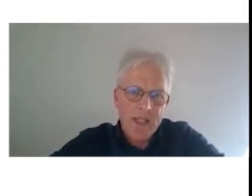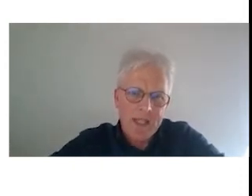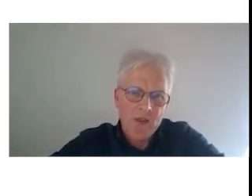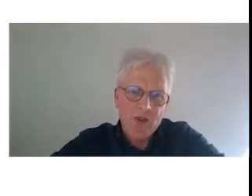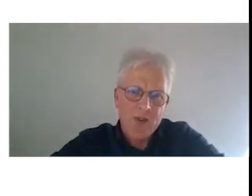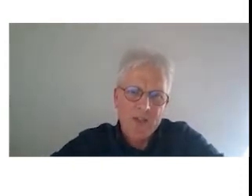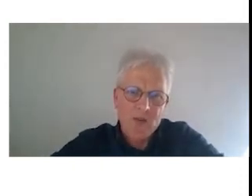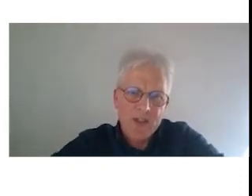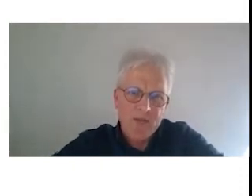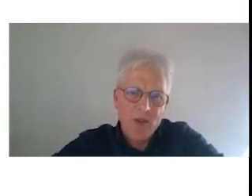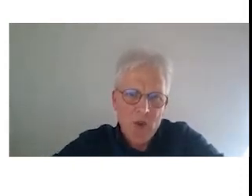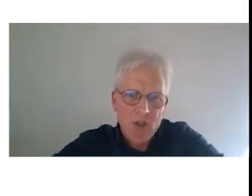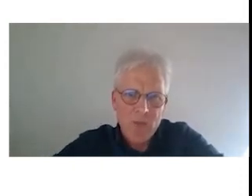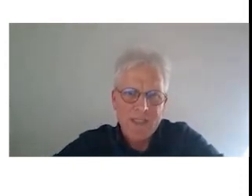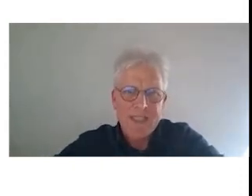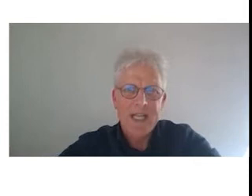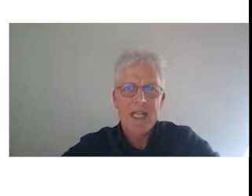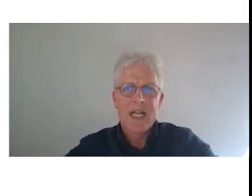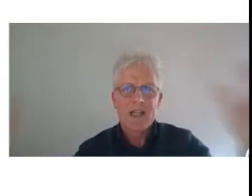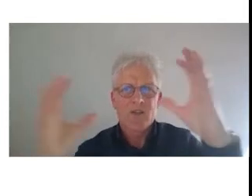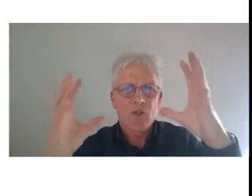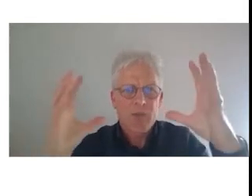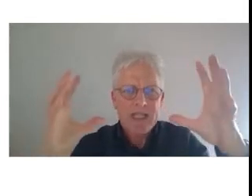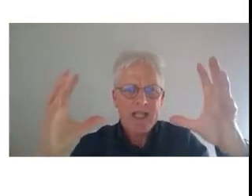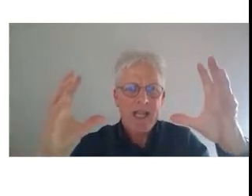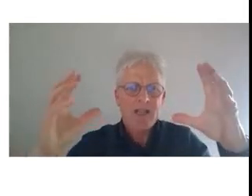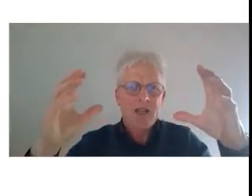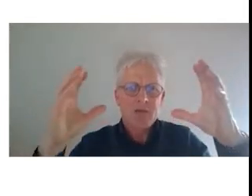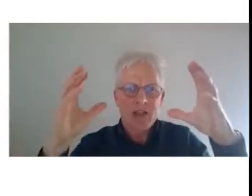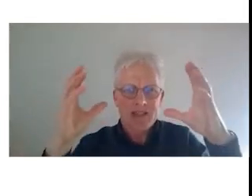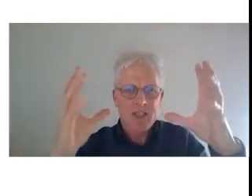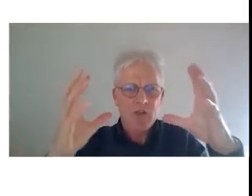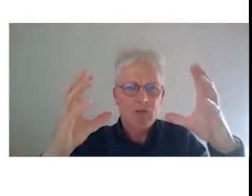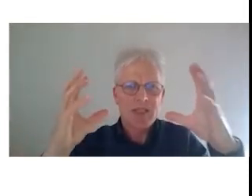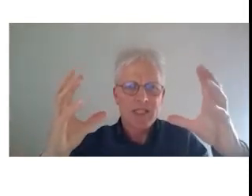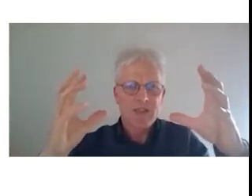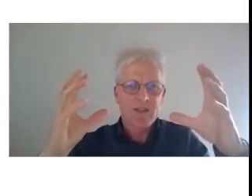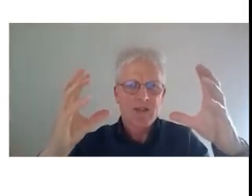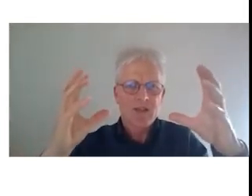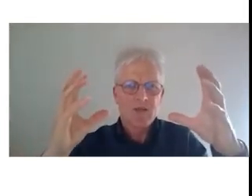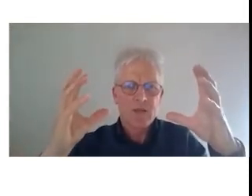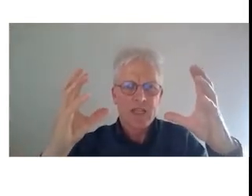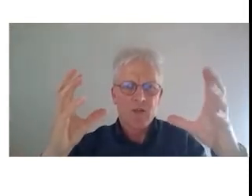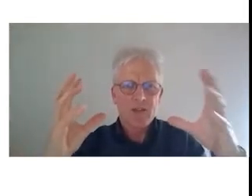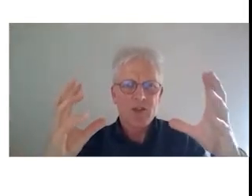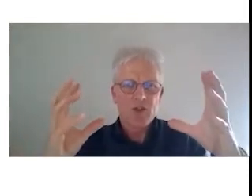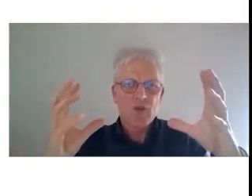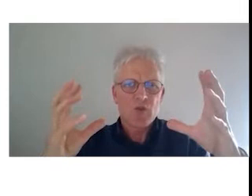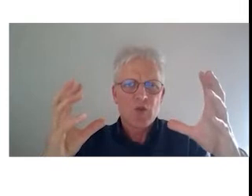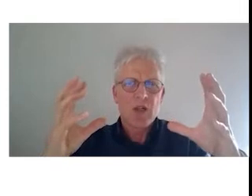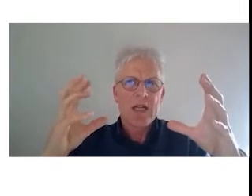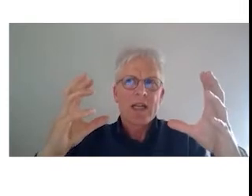hohe elektronische Kommunikationshilfen mit hoher Komplexität, das sind so Kompaktgeräte mit einer sehr komplizierten